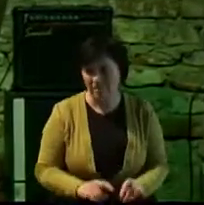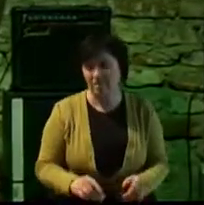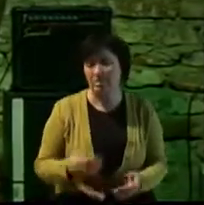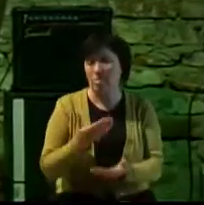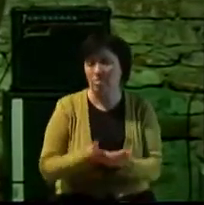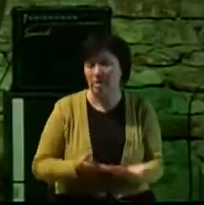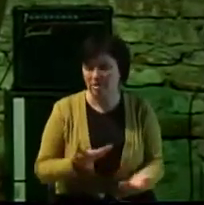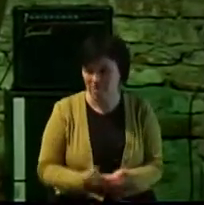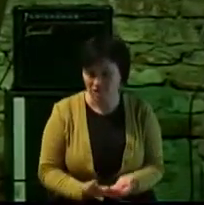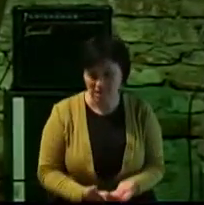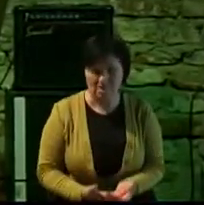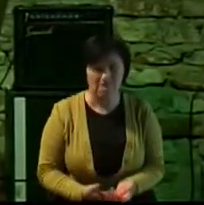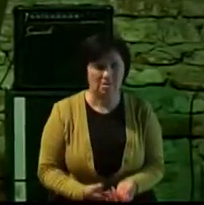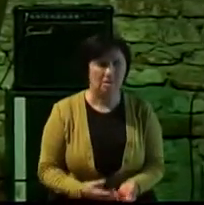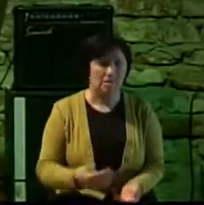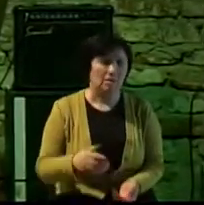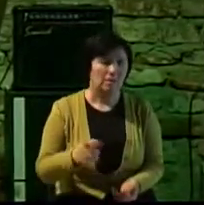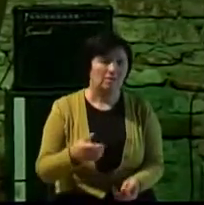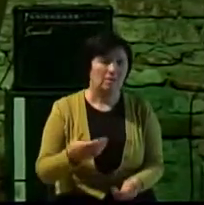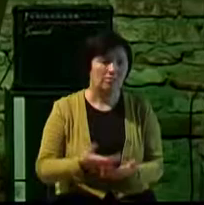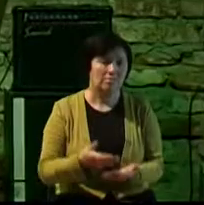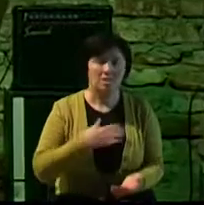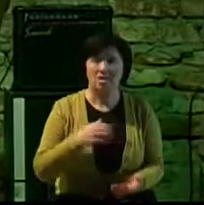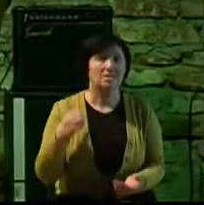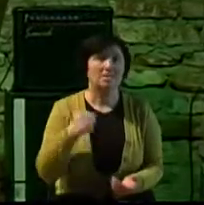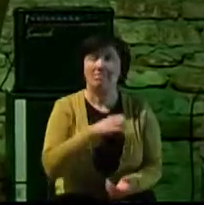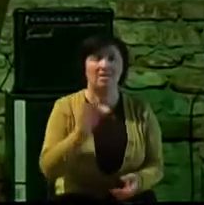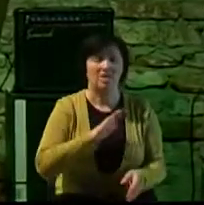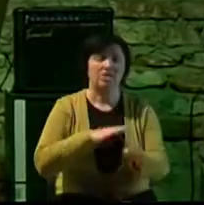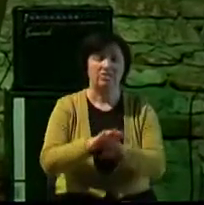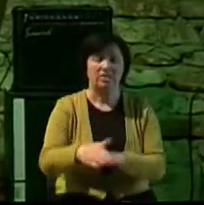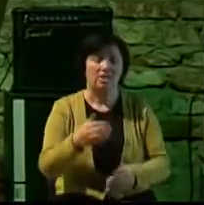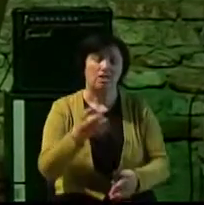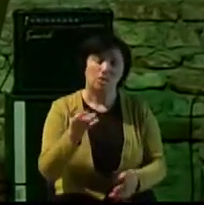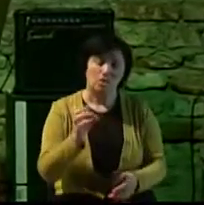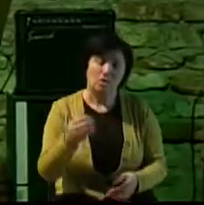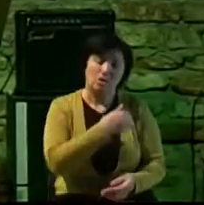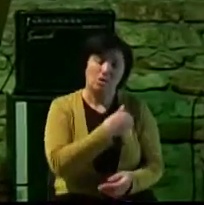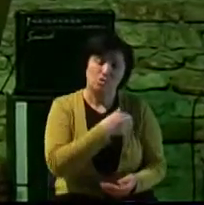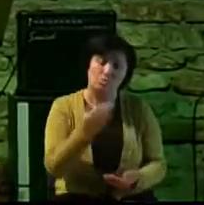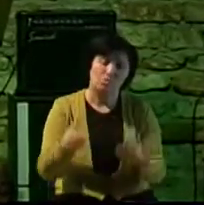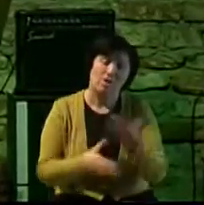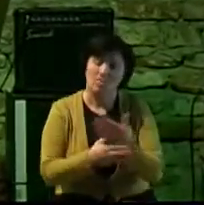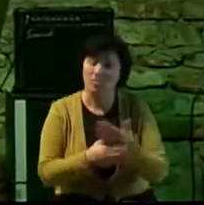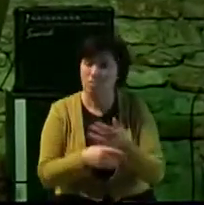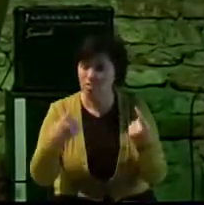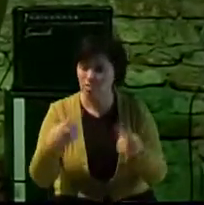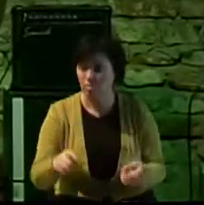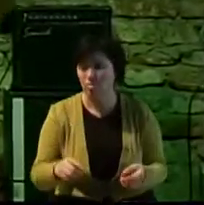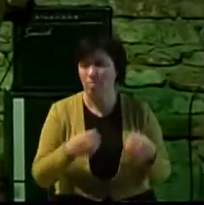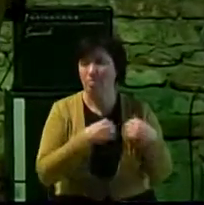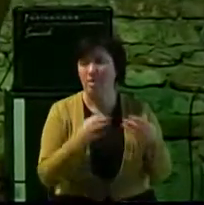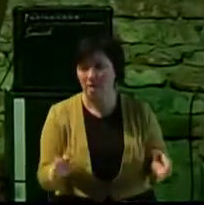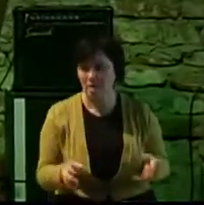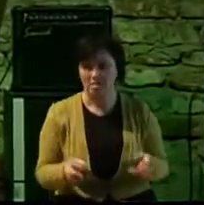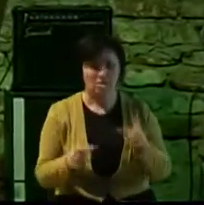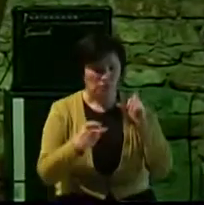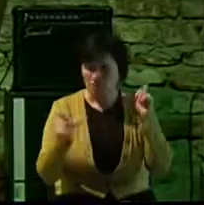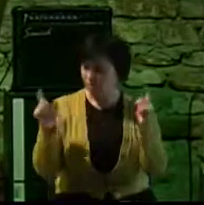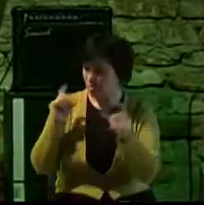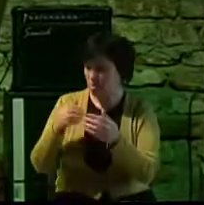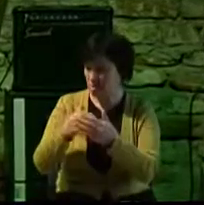он хочет помочь согрешающему брату, чтобы он мог покаяться в неправильном, покаяться в грехе и